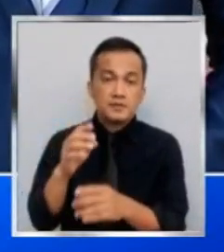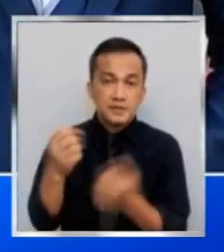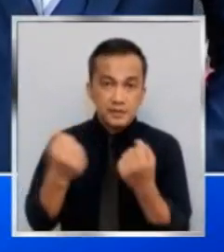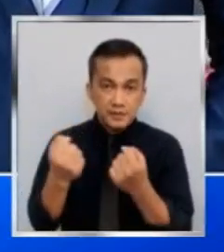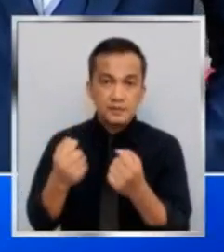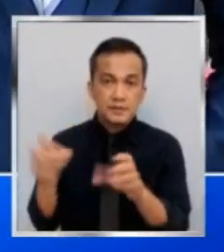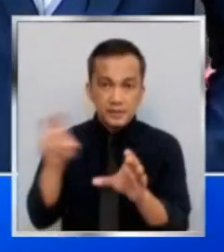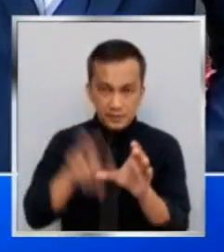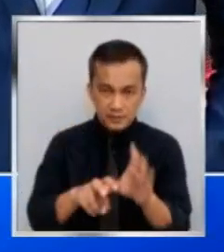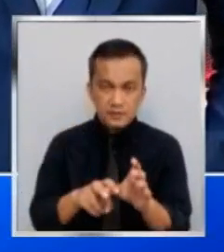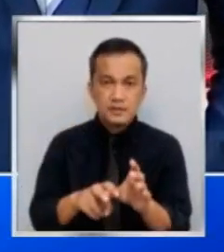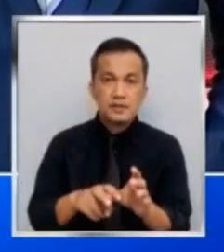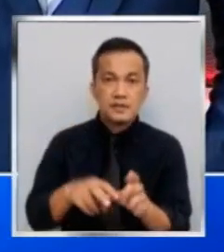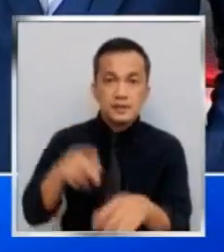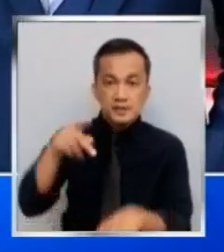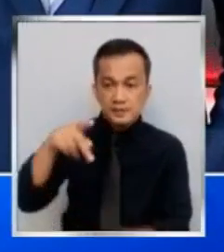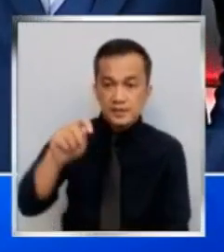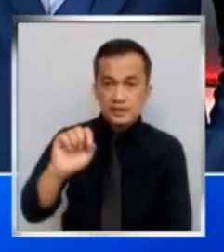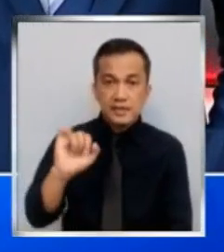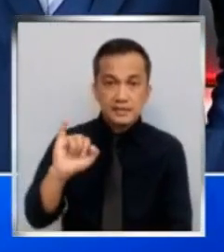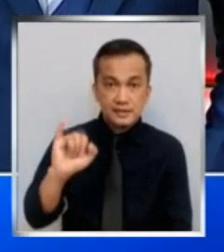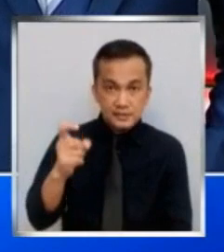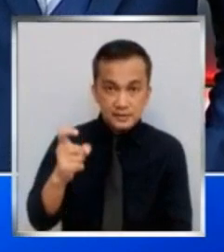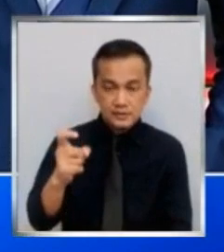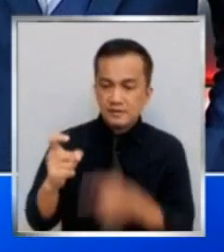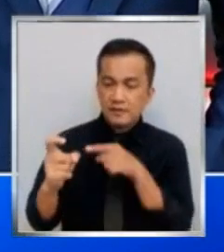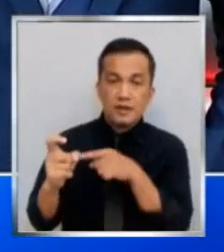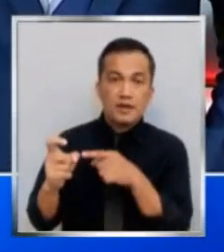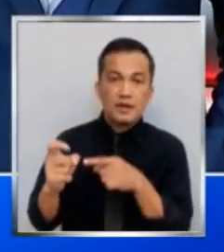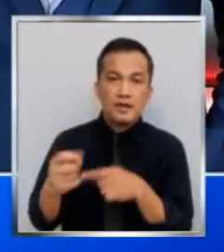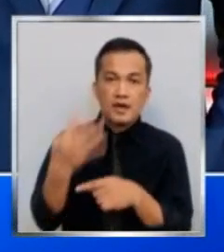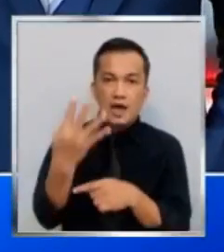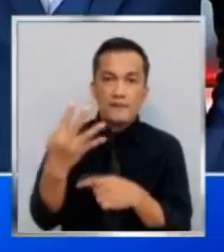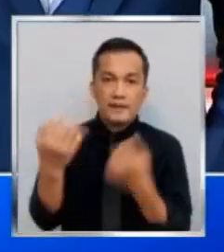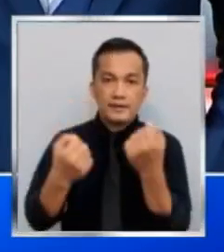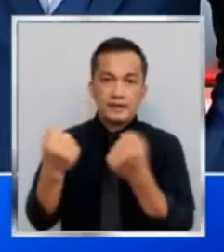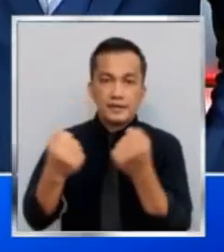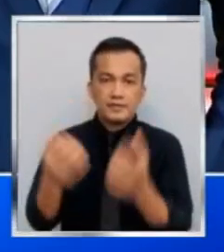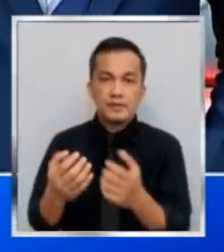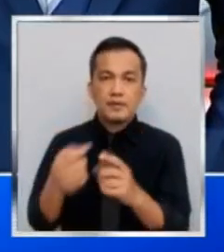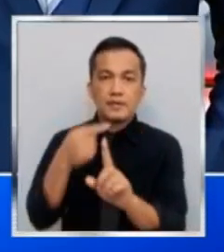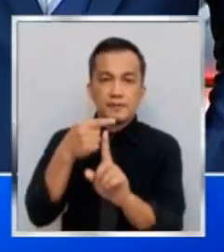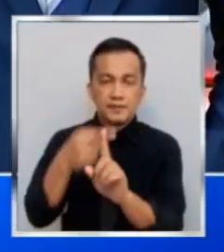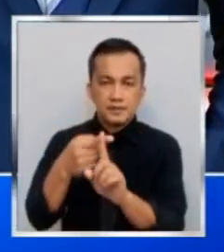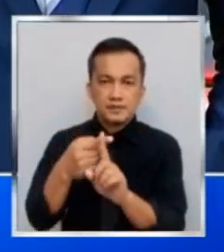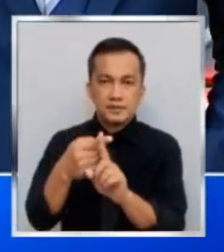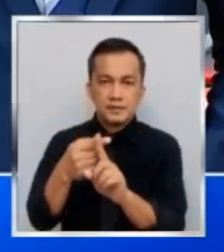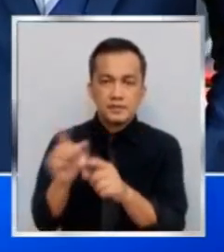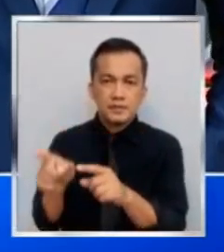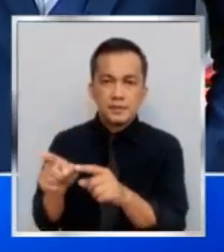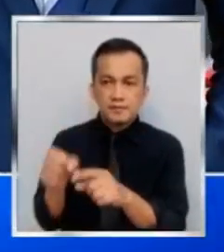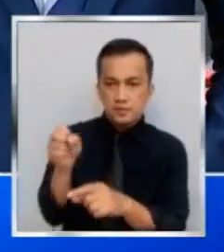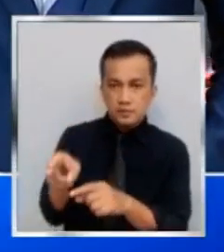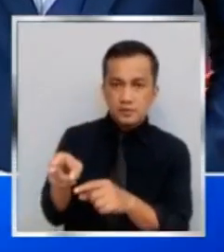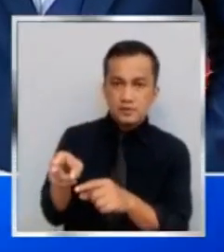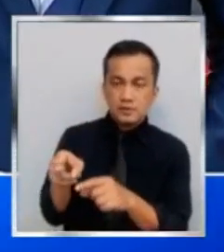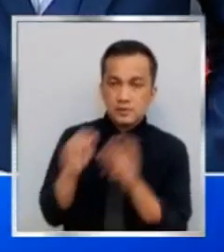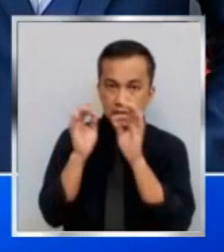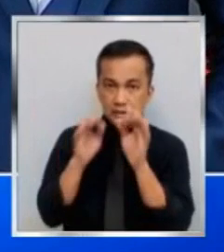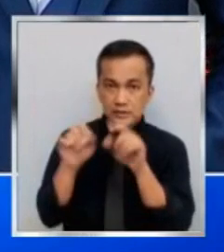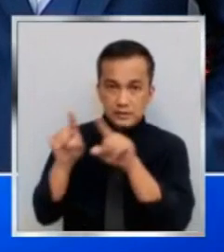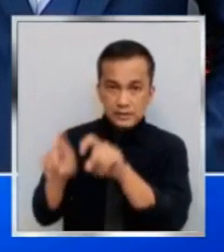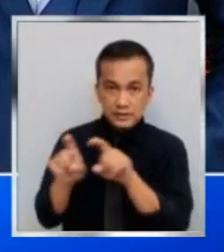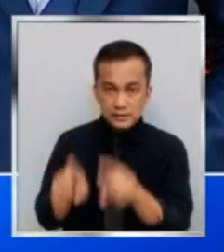Integrated Terminal Exchange o PITX, 4 na driver ang nagpositibo sa ikinasang mandatory drug testing kaya hindi